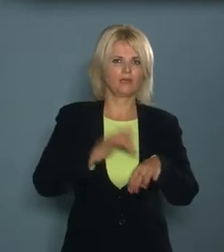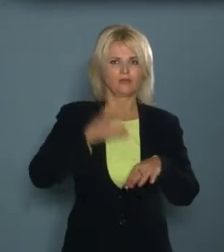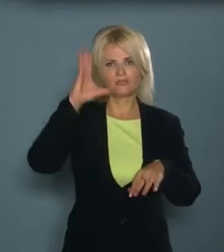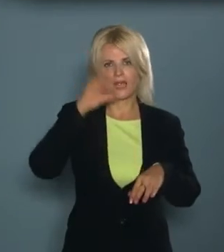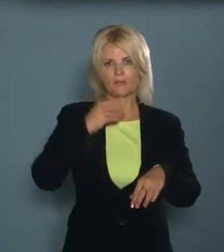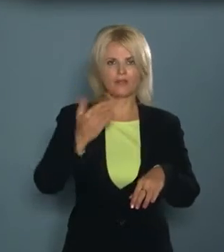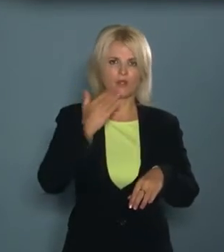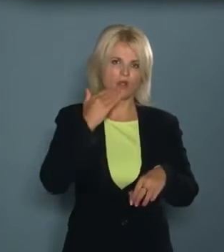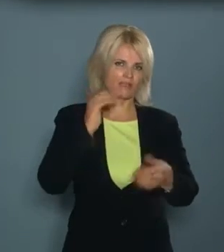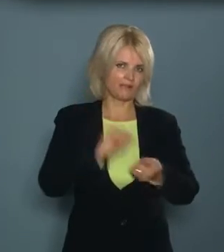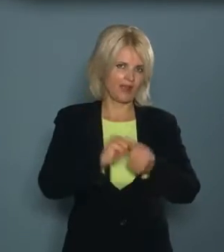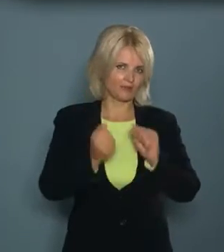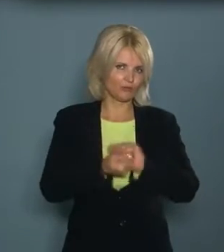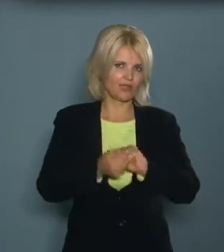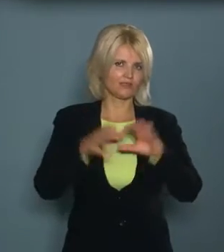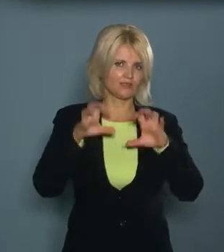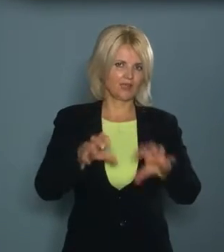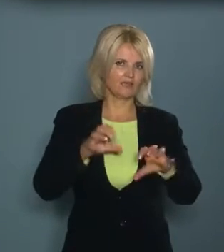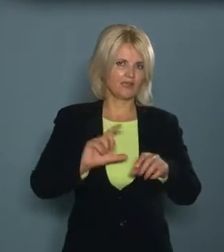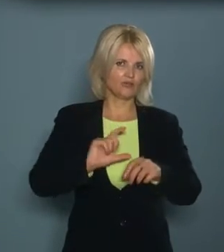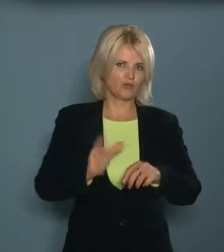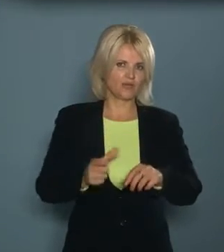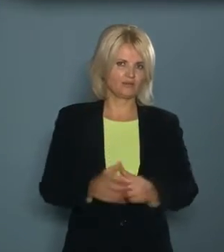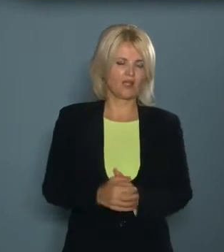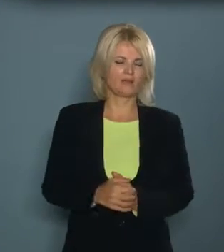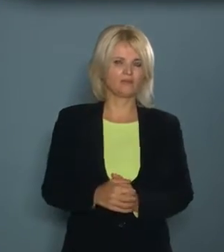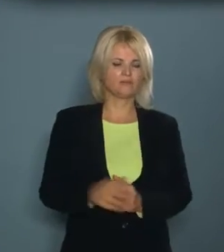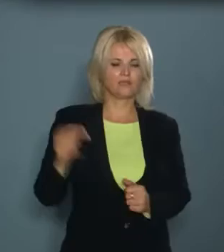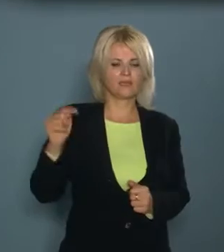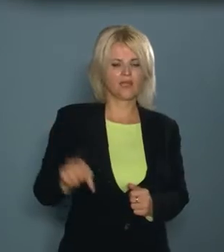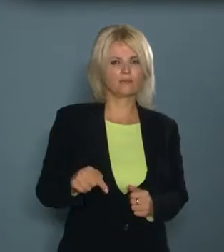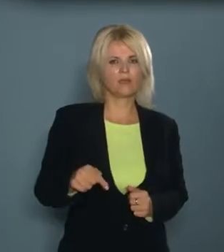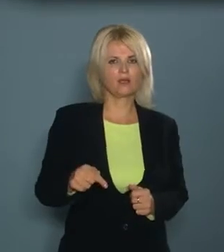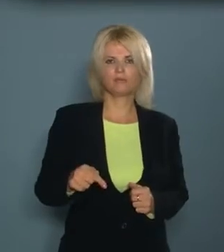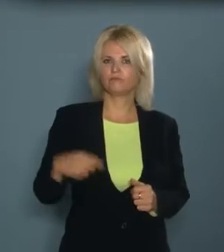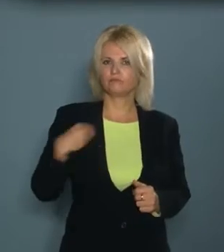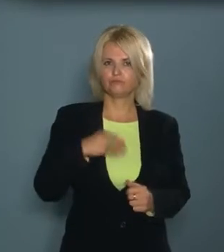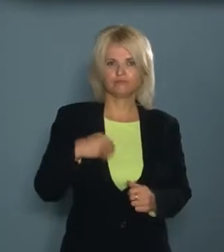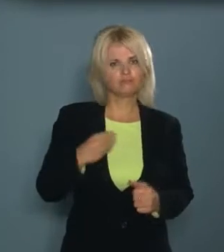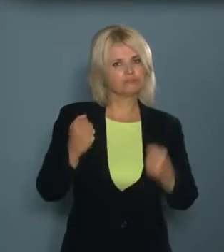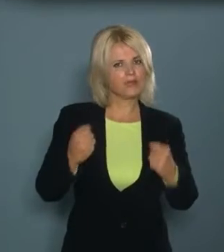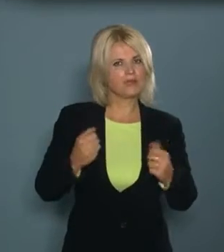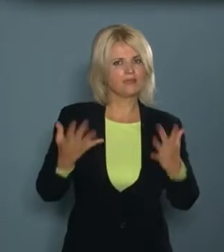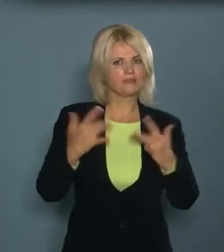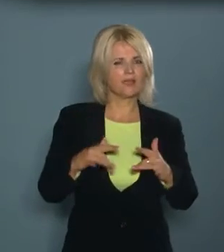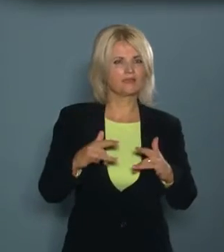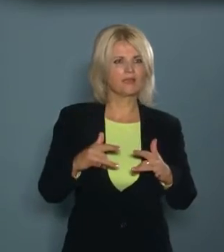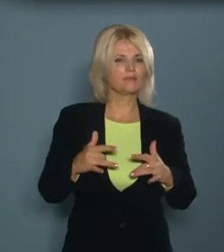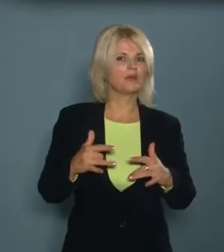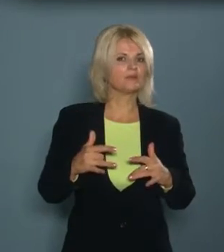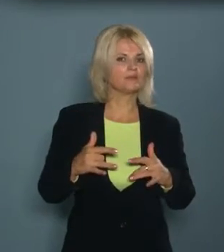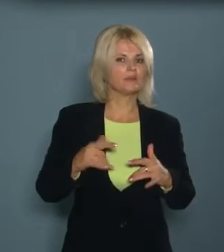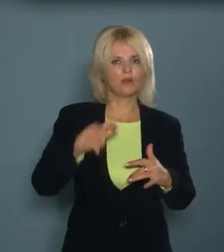a változásokat, és tettek is érte. Ebben a felfokozott helyzetben kifejezetten nehéz helyzetbe került a